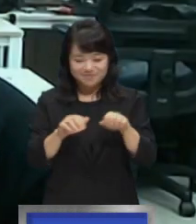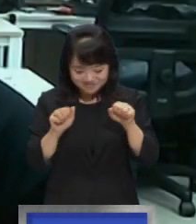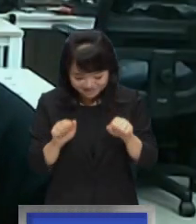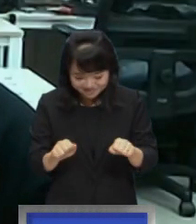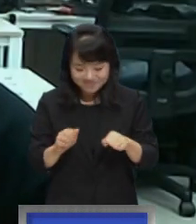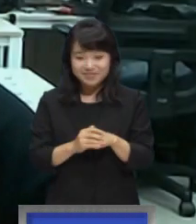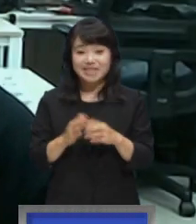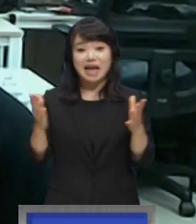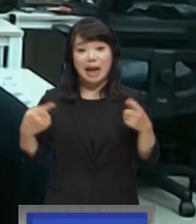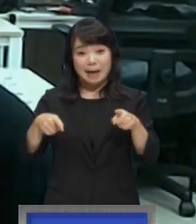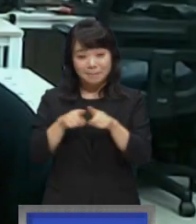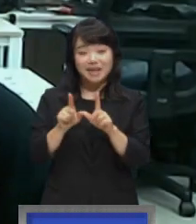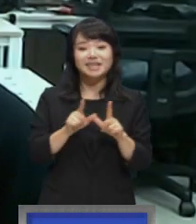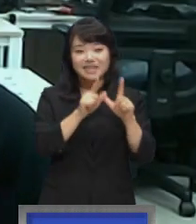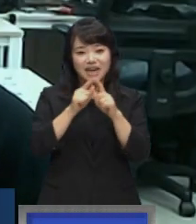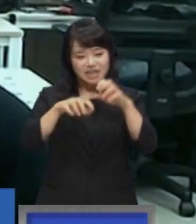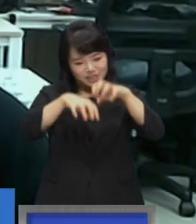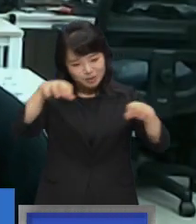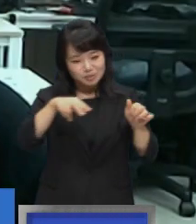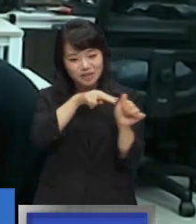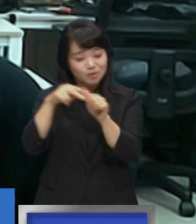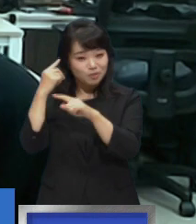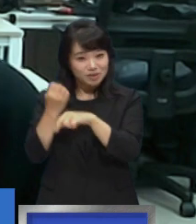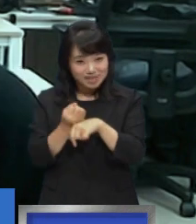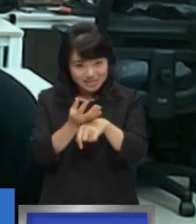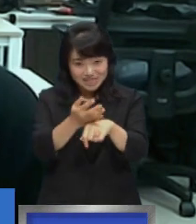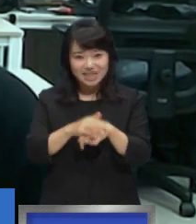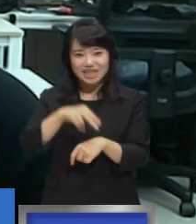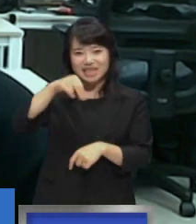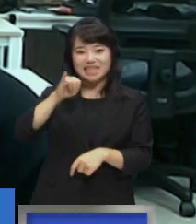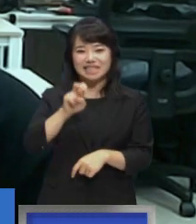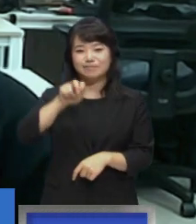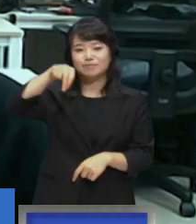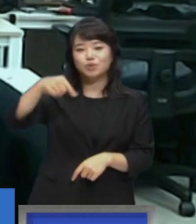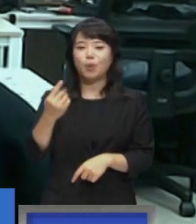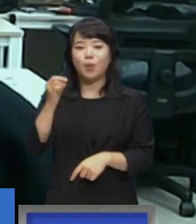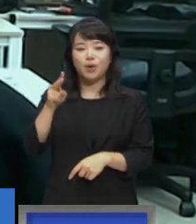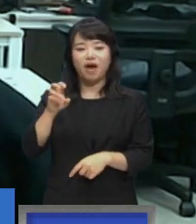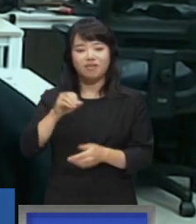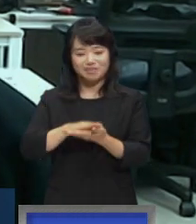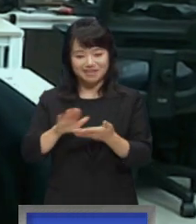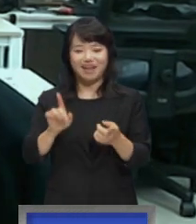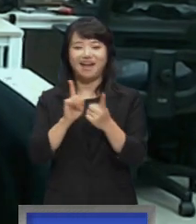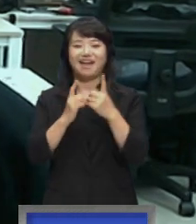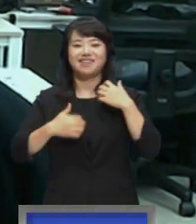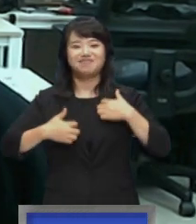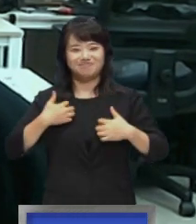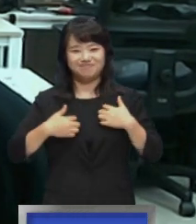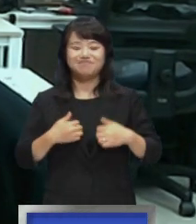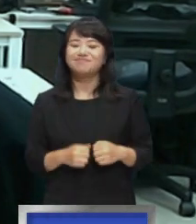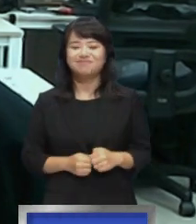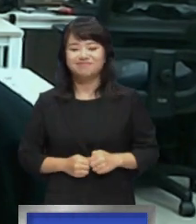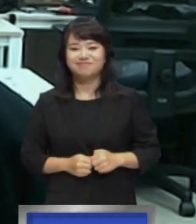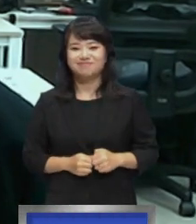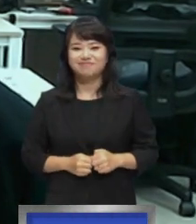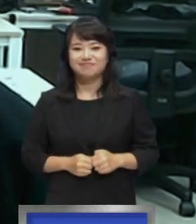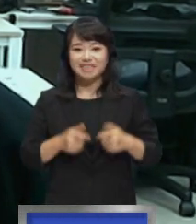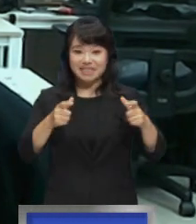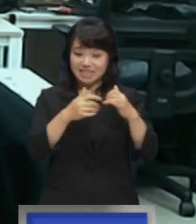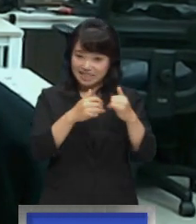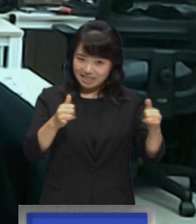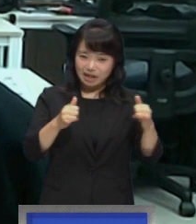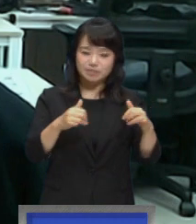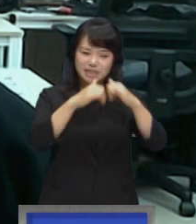안녕하세요. 함께 살아가는 동네 소식을 전하는 동대문구 주민통신원 심소영입니다. 반갑습니다. 네, 반갑습니다. 지역